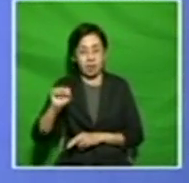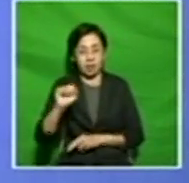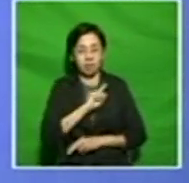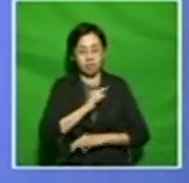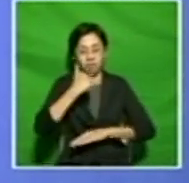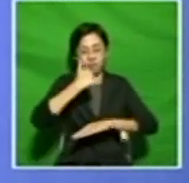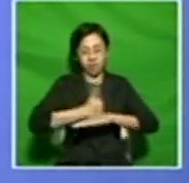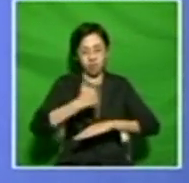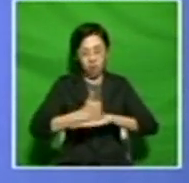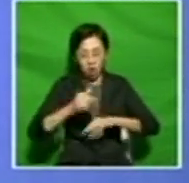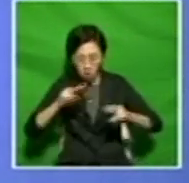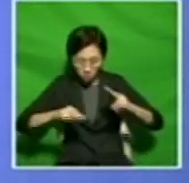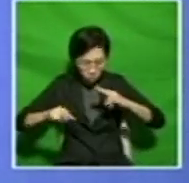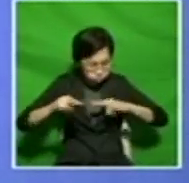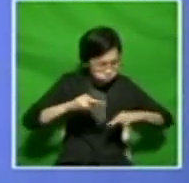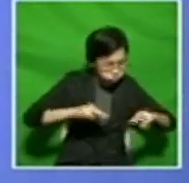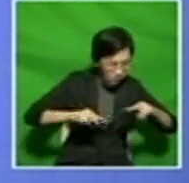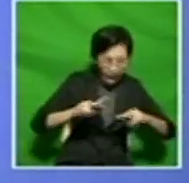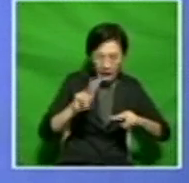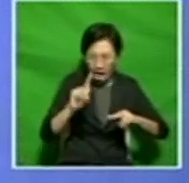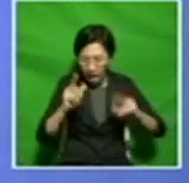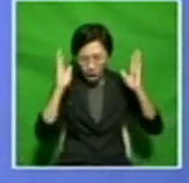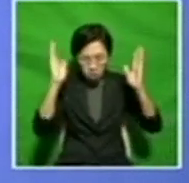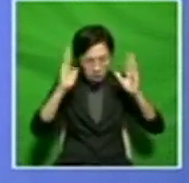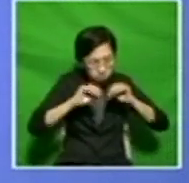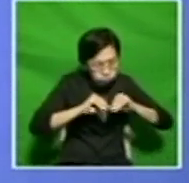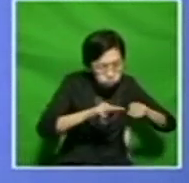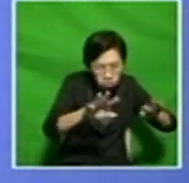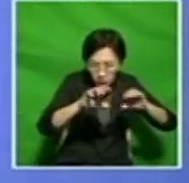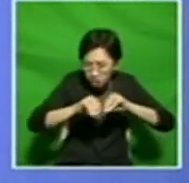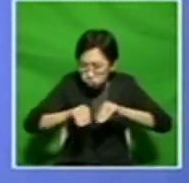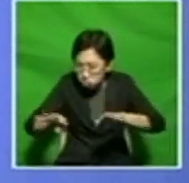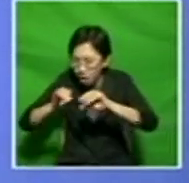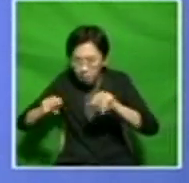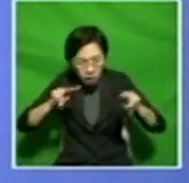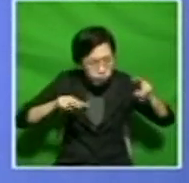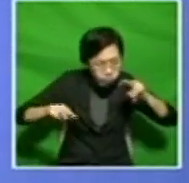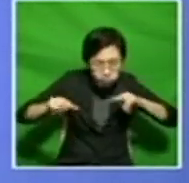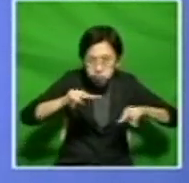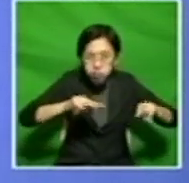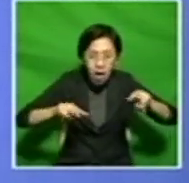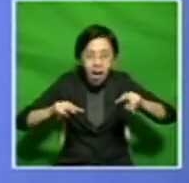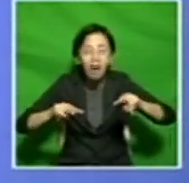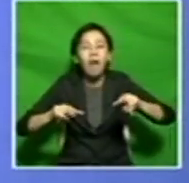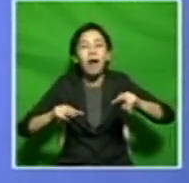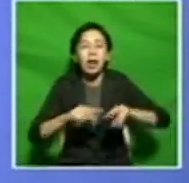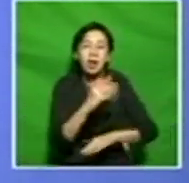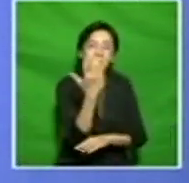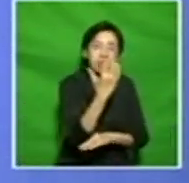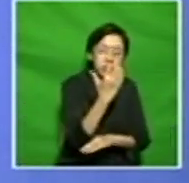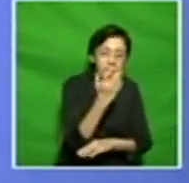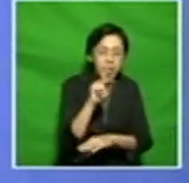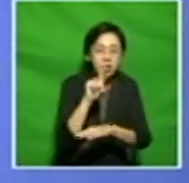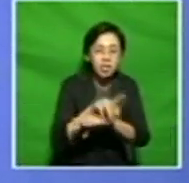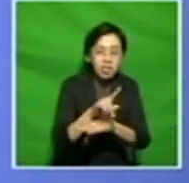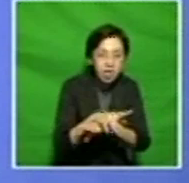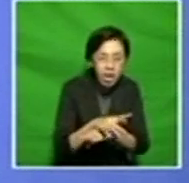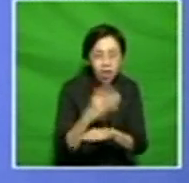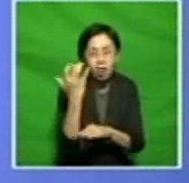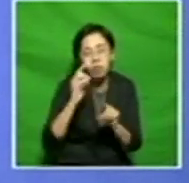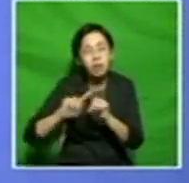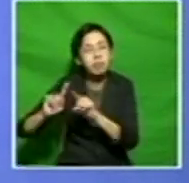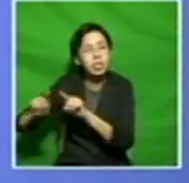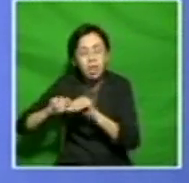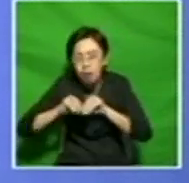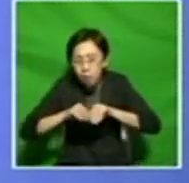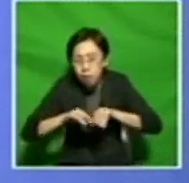วหน้าผู้รับผิดชอบด้านสื่อสารมวลชนโทรคมนาคมและสื่อสังคมออนไลน์ทั้งหลายเราก็จะใช้ม